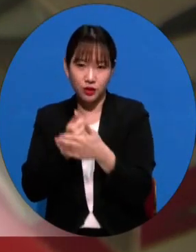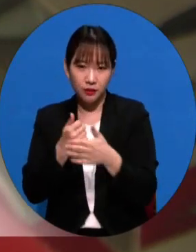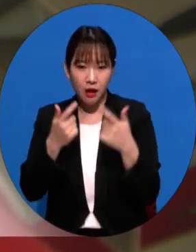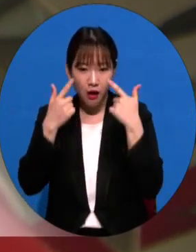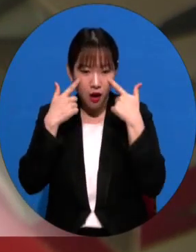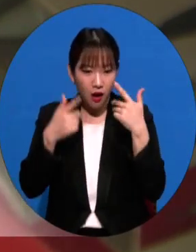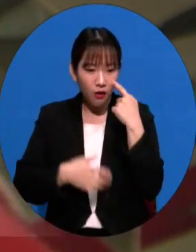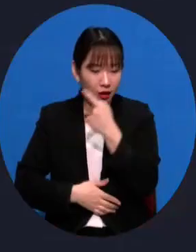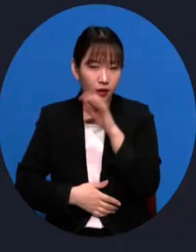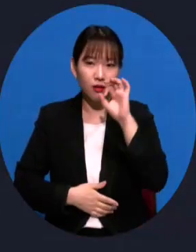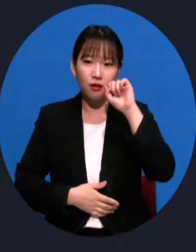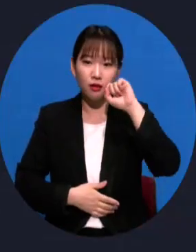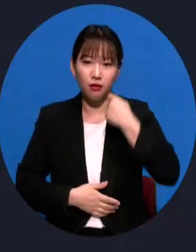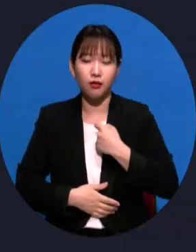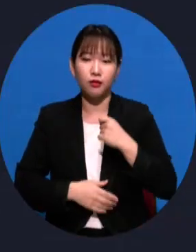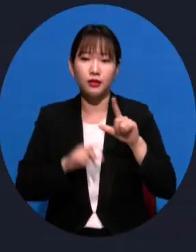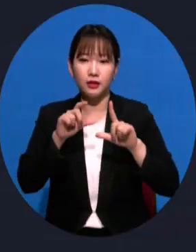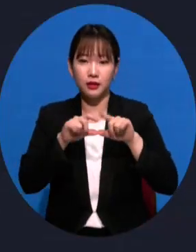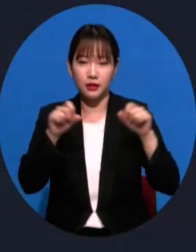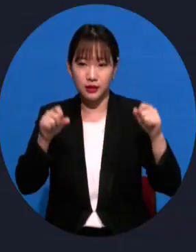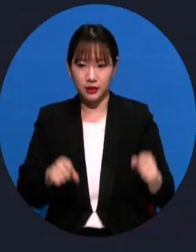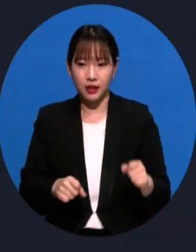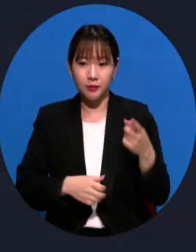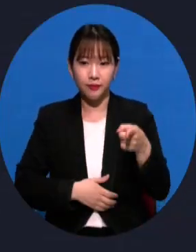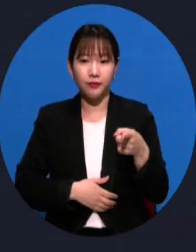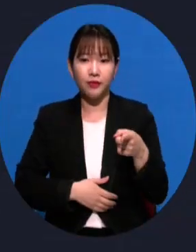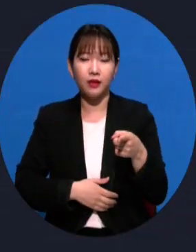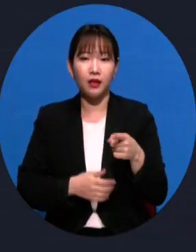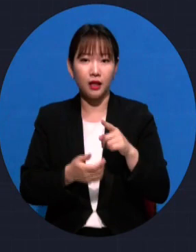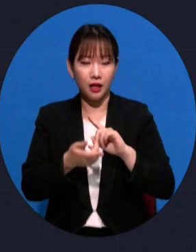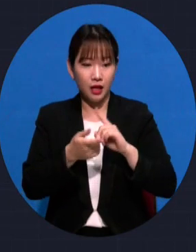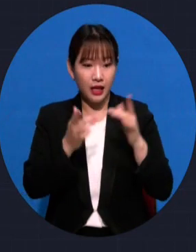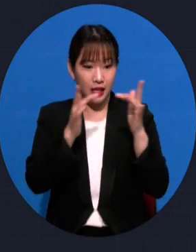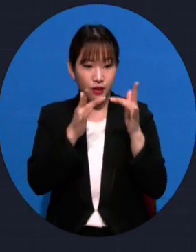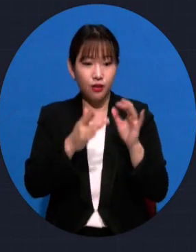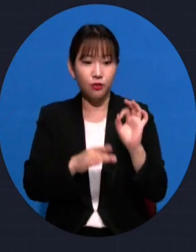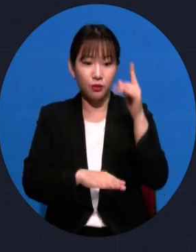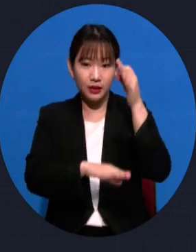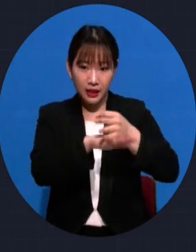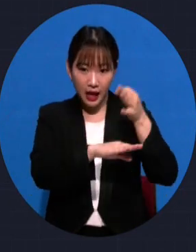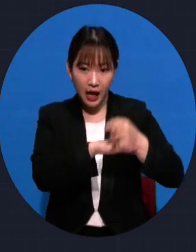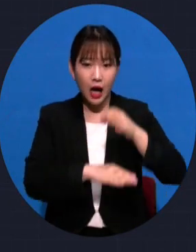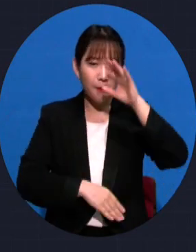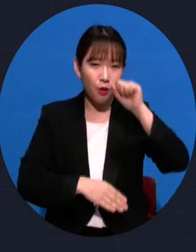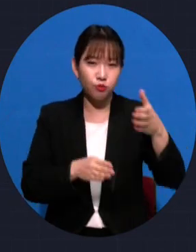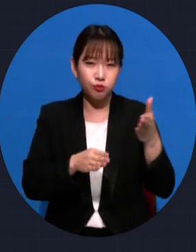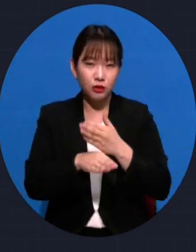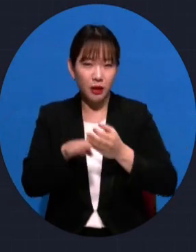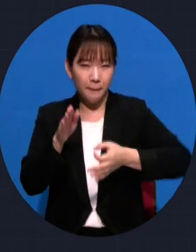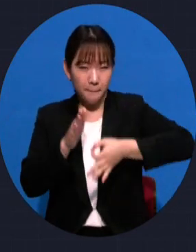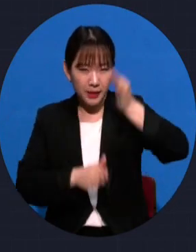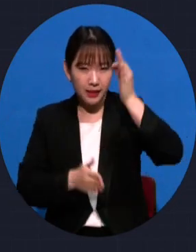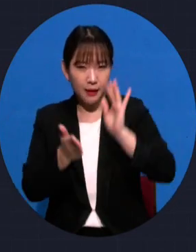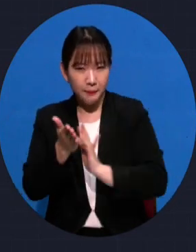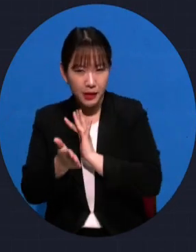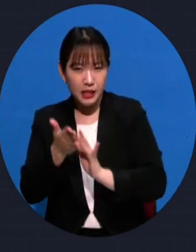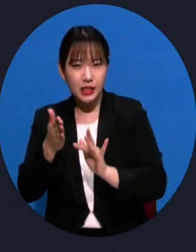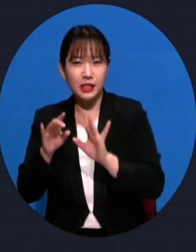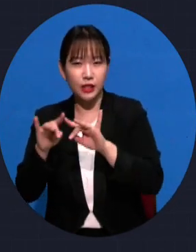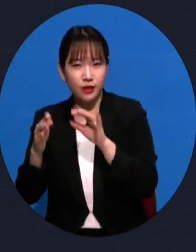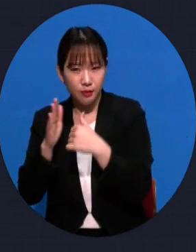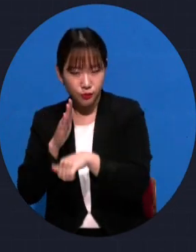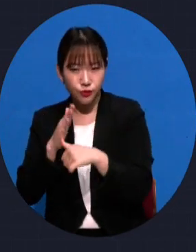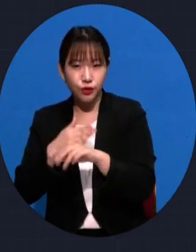수 없는 구조입니다. 매점 G마켓 구매 대행으로 쇼핑된 물품은 명품에서 고가의 전자기기, 홍삼